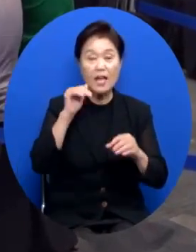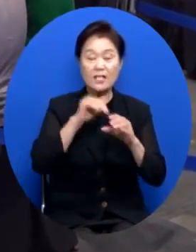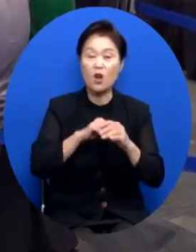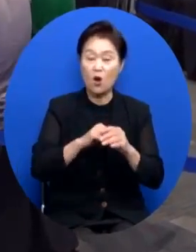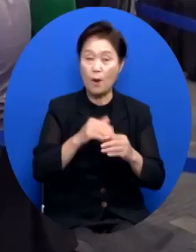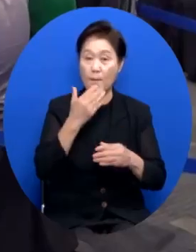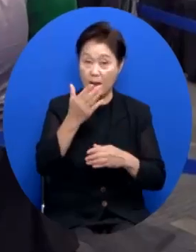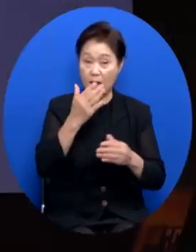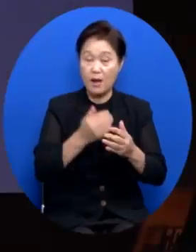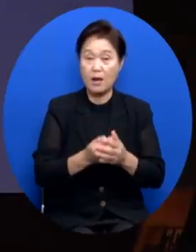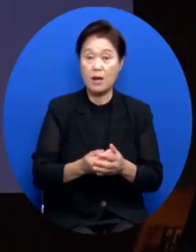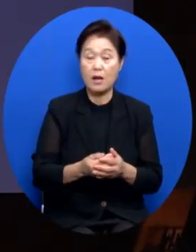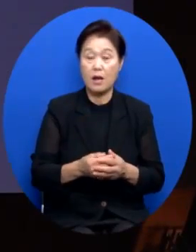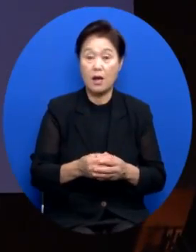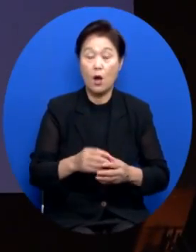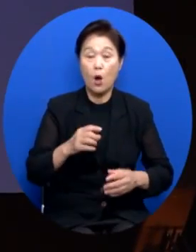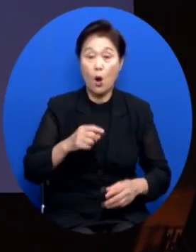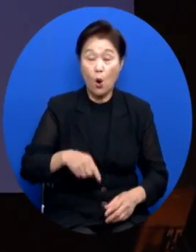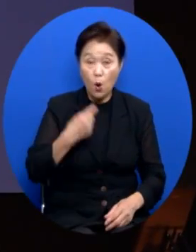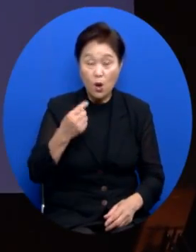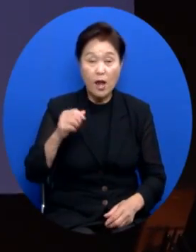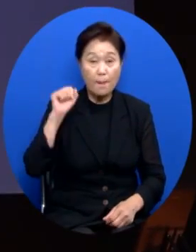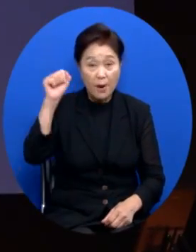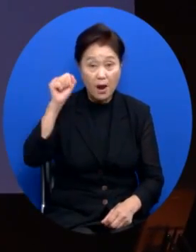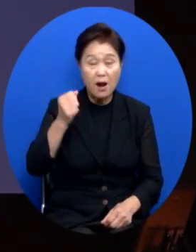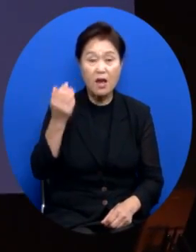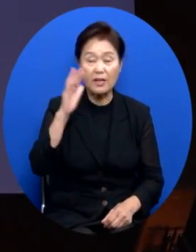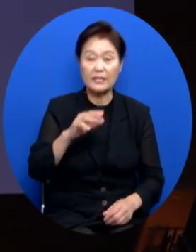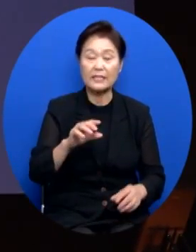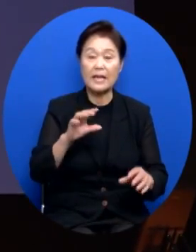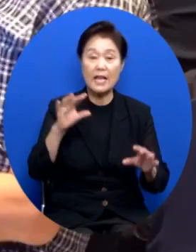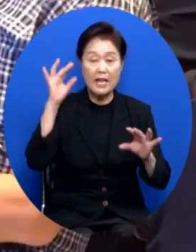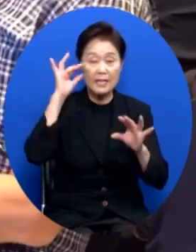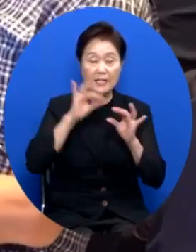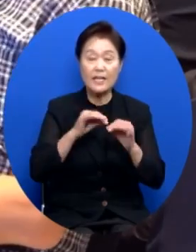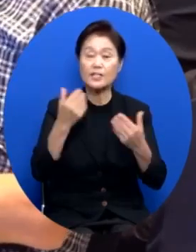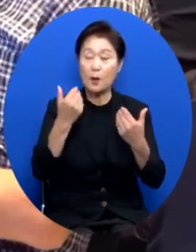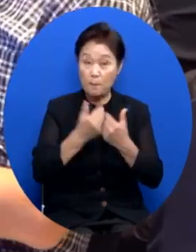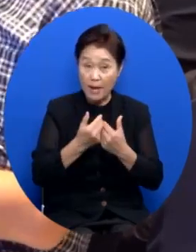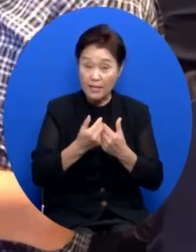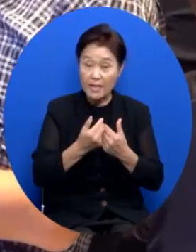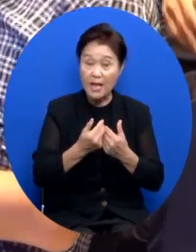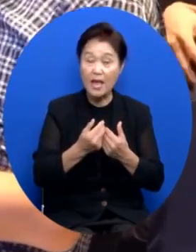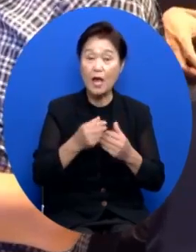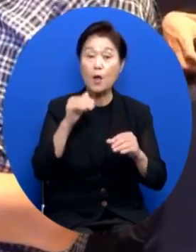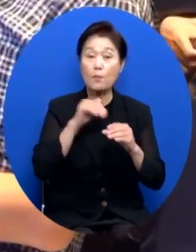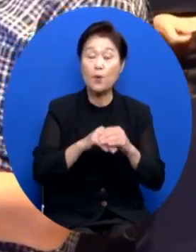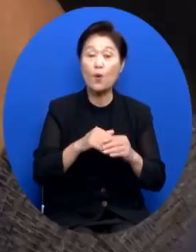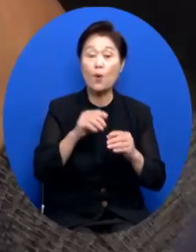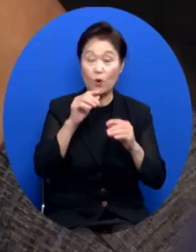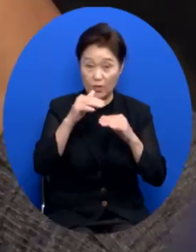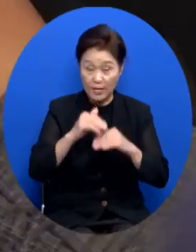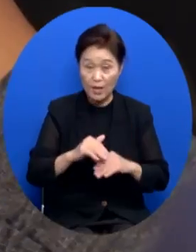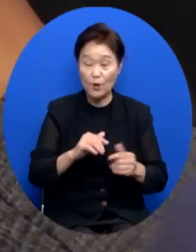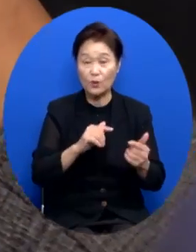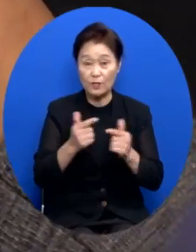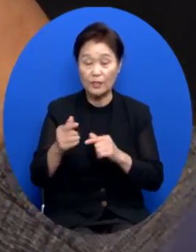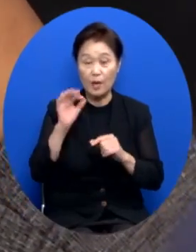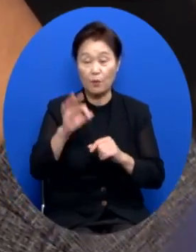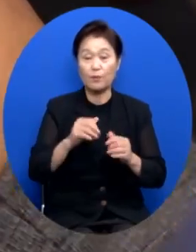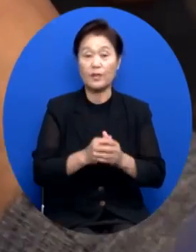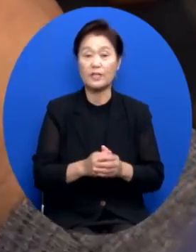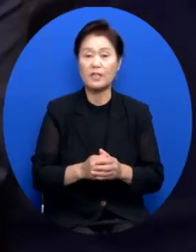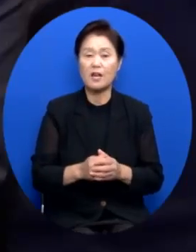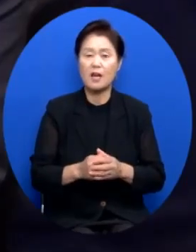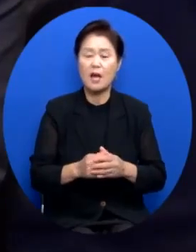거행됐습니다. 단독 후보 선거는 찬성과 반대 투표로 진행됐으며 총회장 선거에서 참석 대의원 1,073명